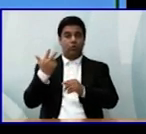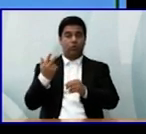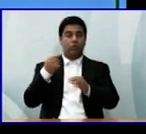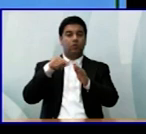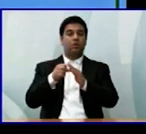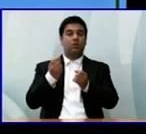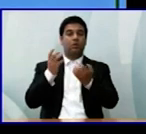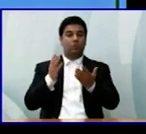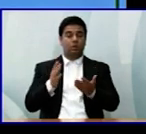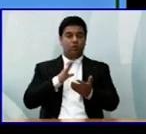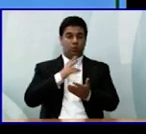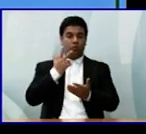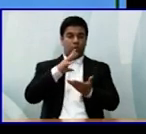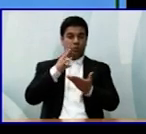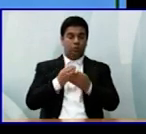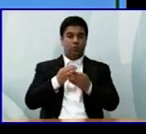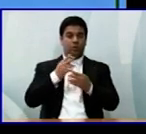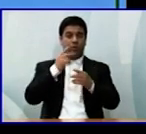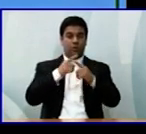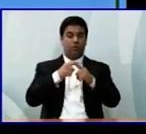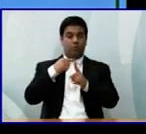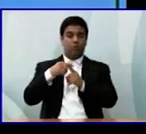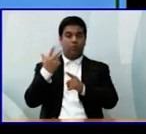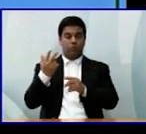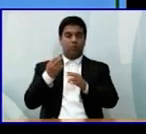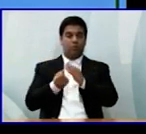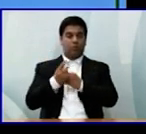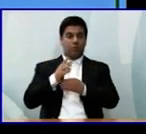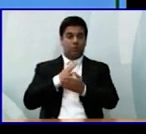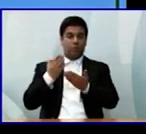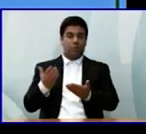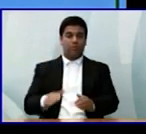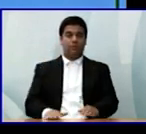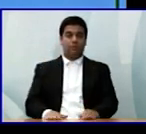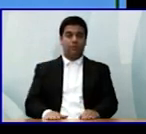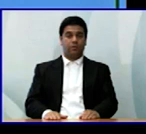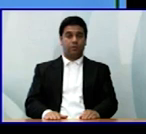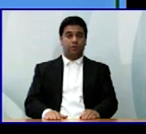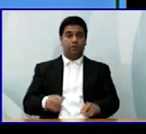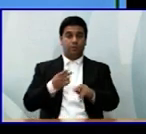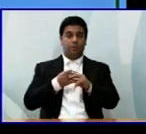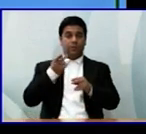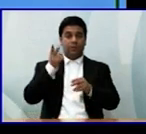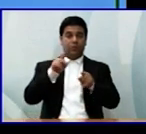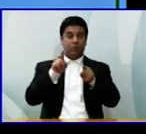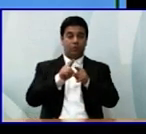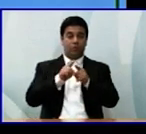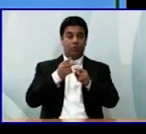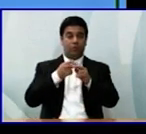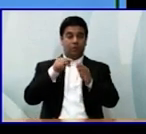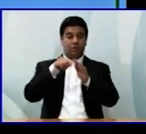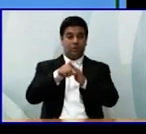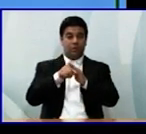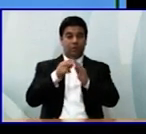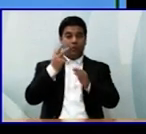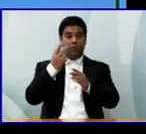hosil bo'ldi? 3 ta x plus 3 hosil bo'ldi. Mana. endi ikkala tomonni 3 ga bo'lib yuborib,